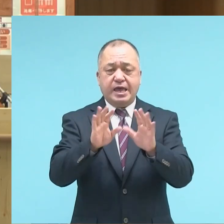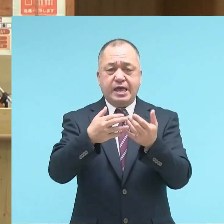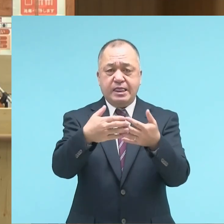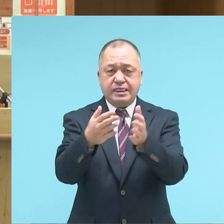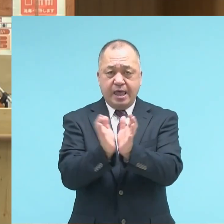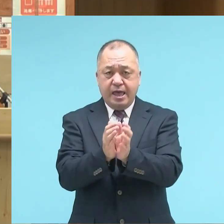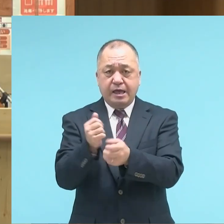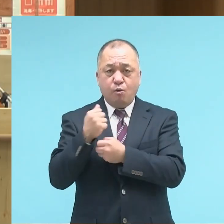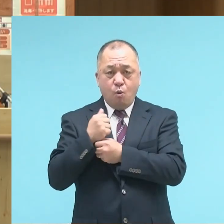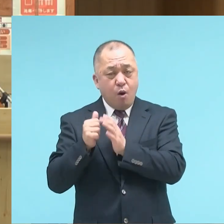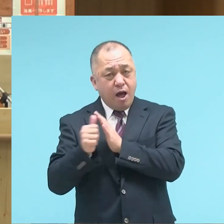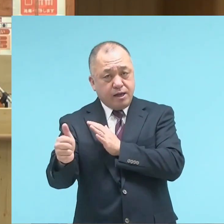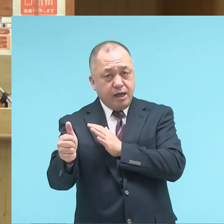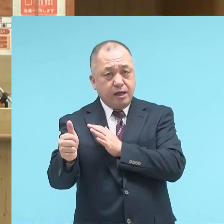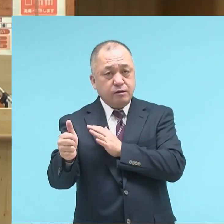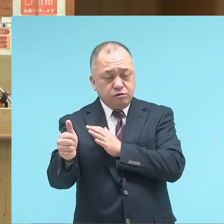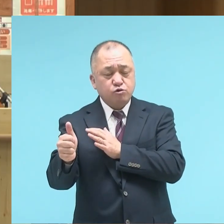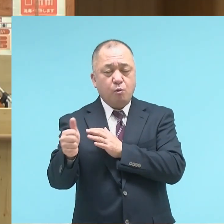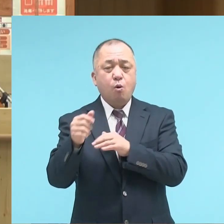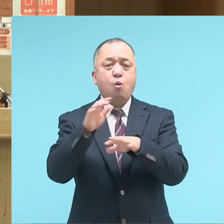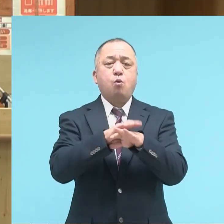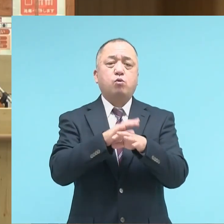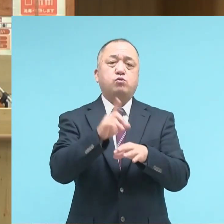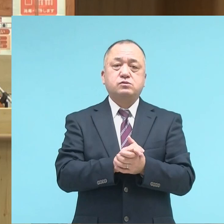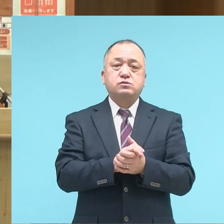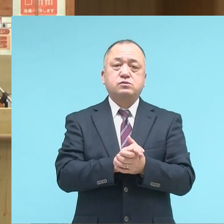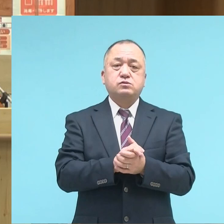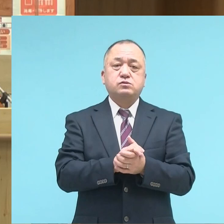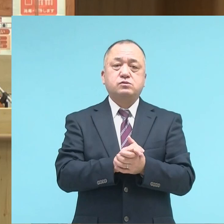のも一つの選択肢だという状況の中で、